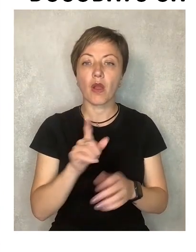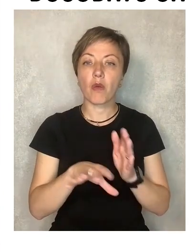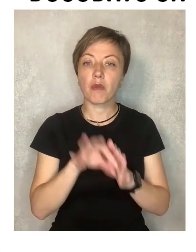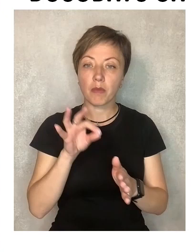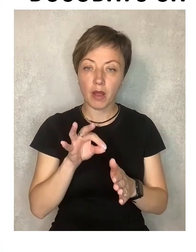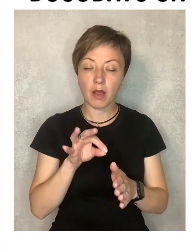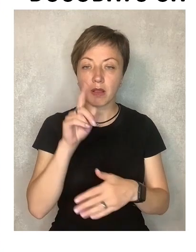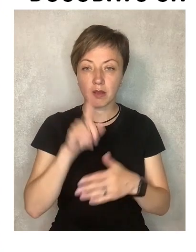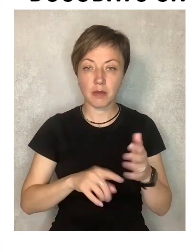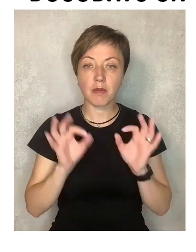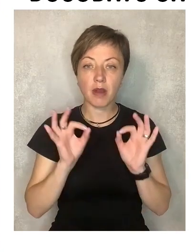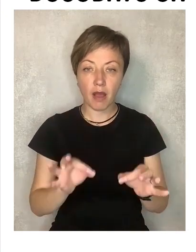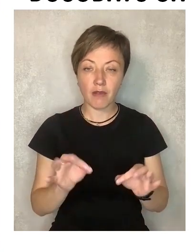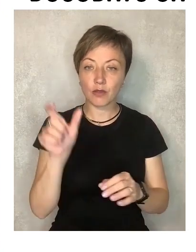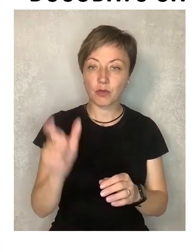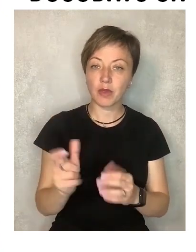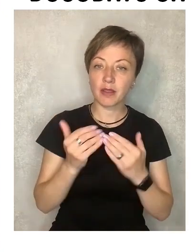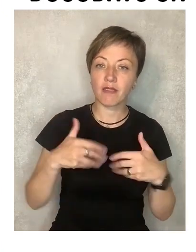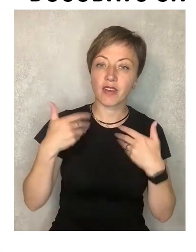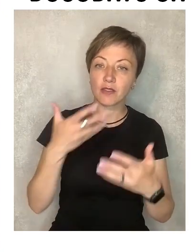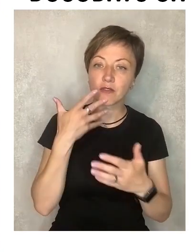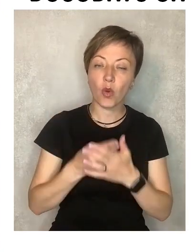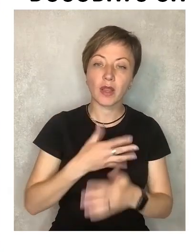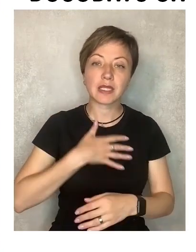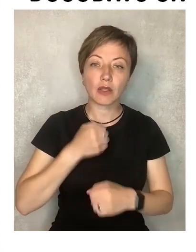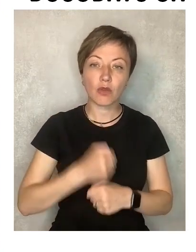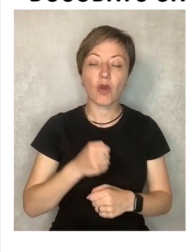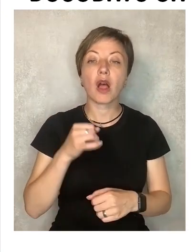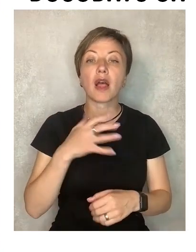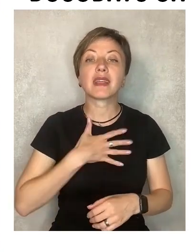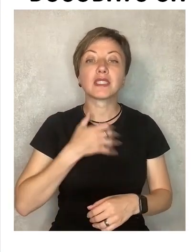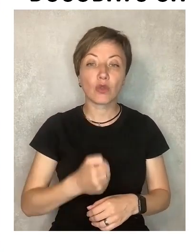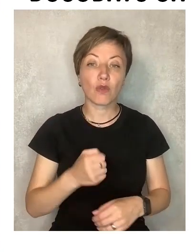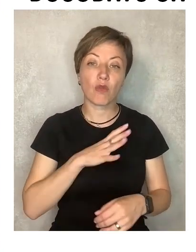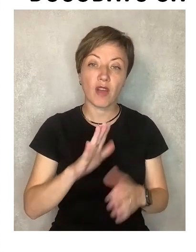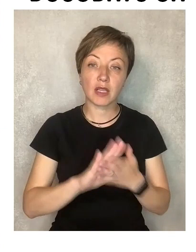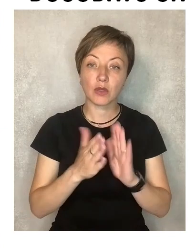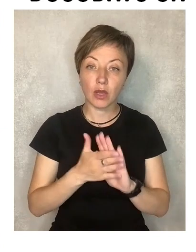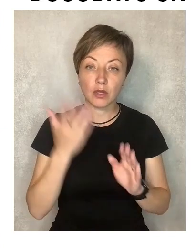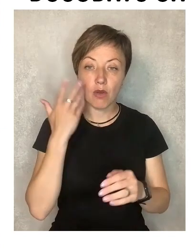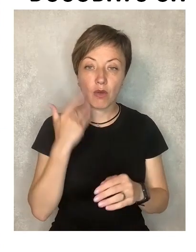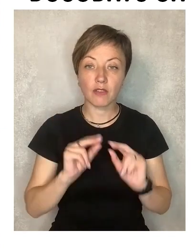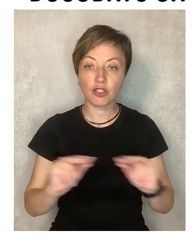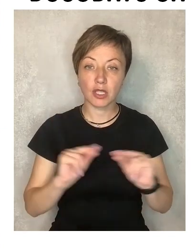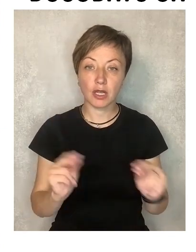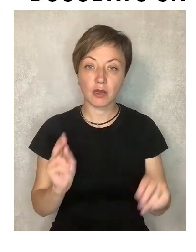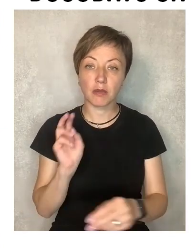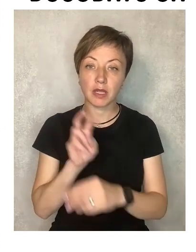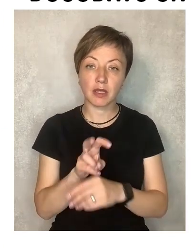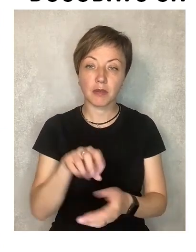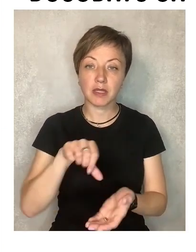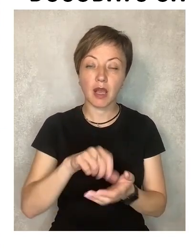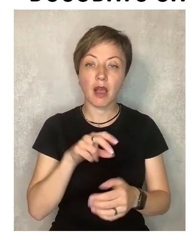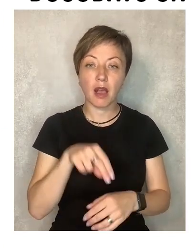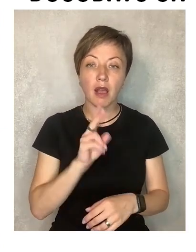для вияву свого незадоволення. Бо дуже часто бувають ситуації, коли, там, наприклад, вчителі можуть підійти до представника КМДА і сказати, у мене